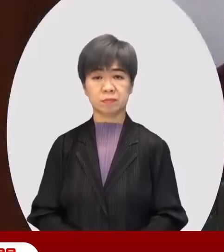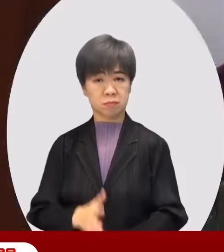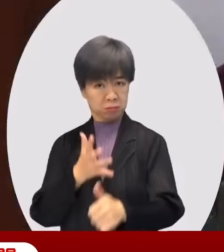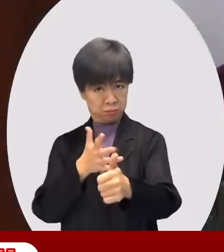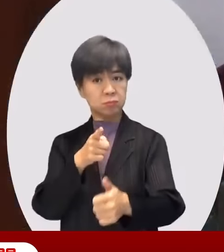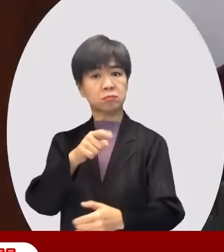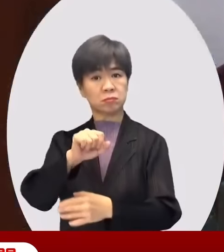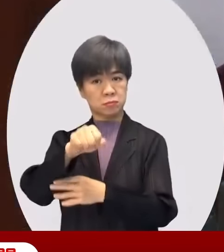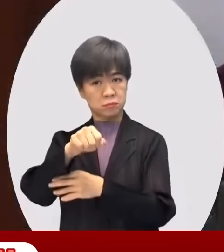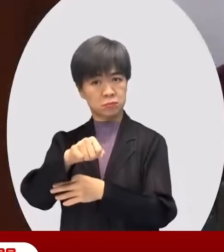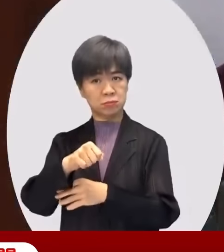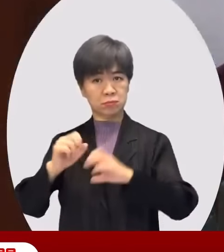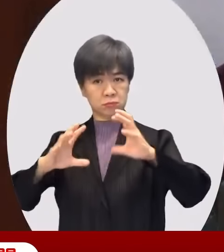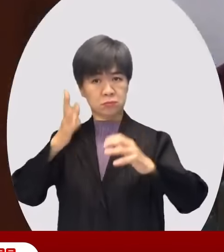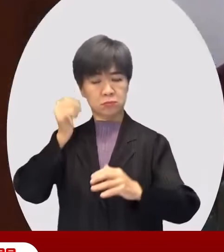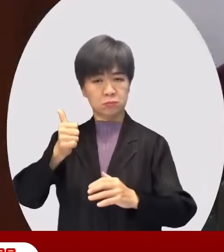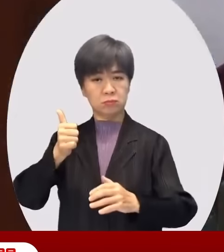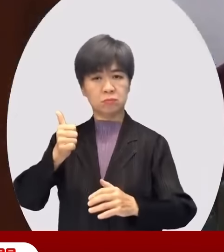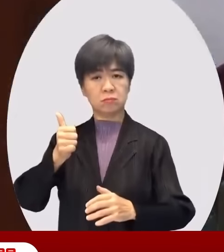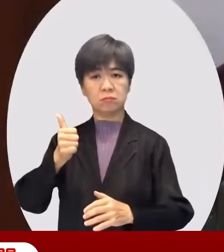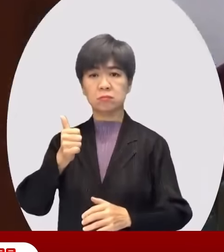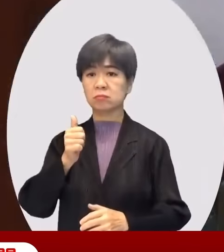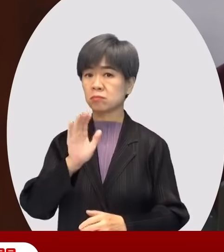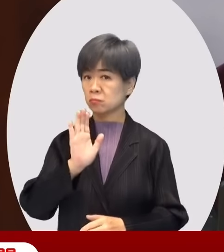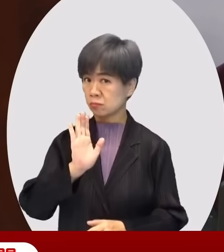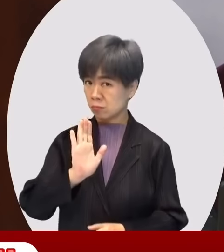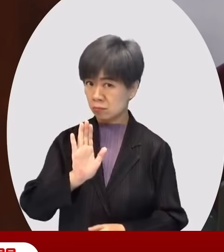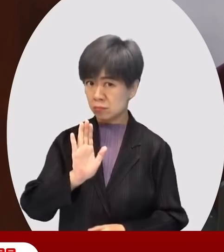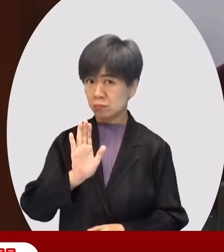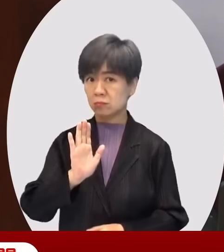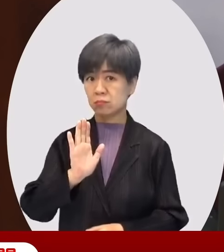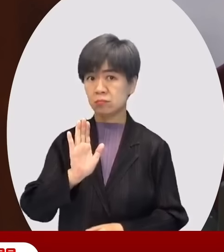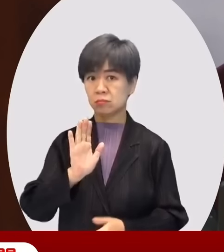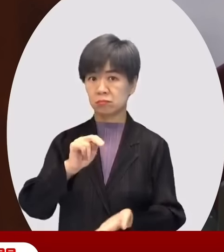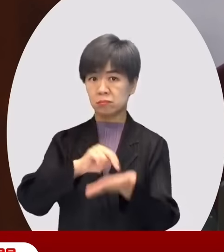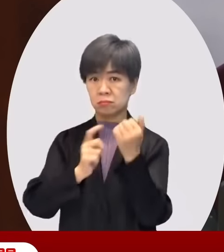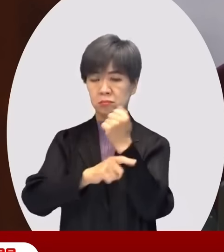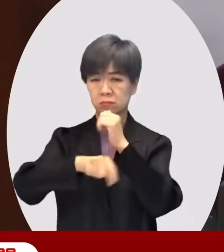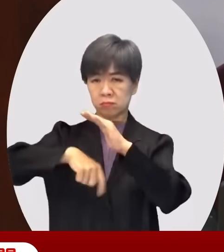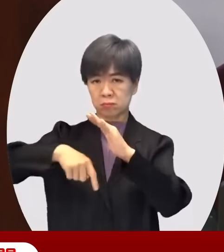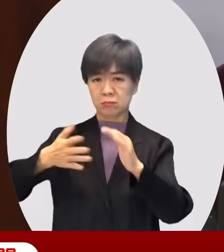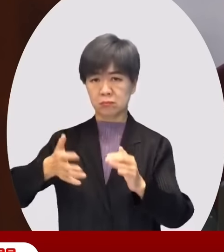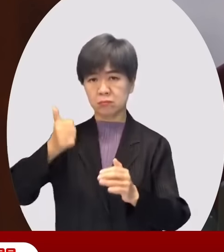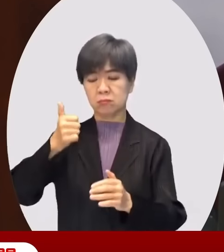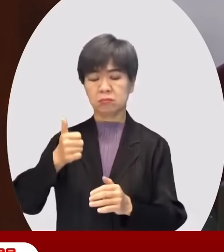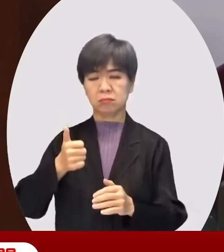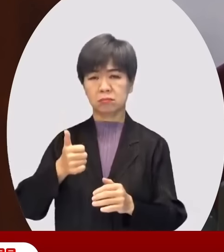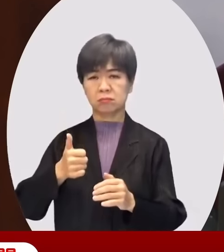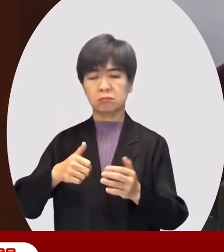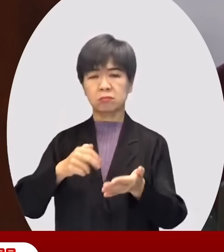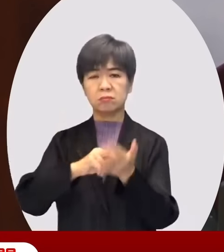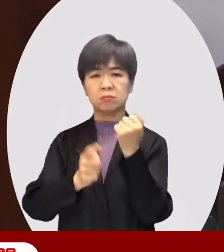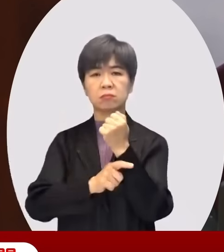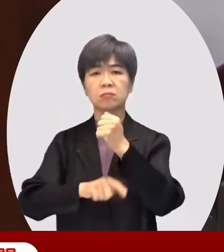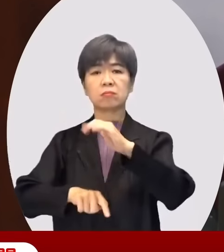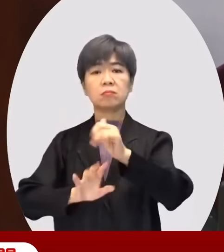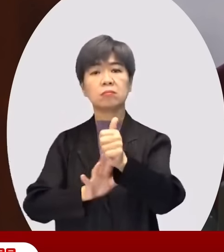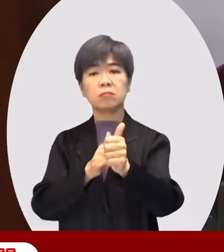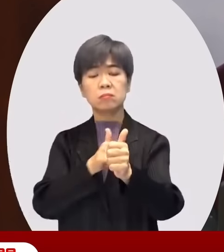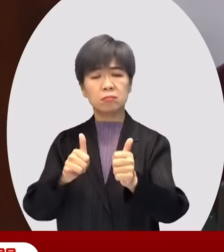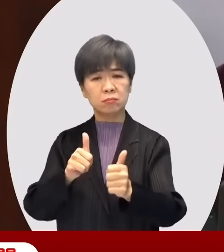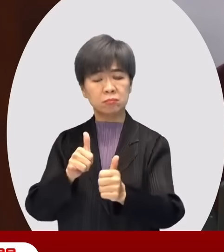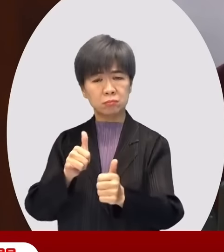所以你承认总统有行使那个立法委员执行法的职